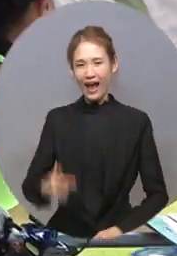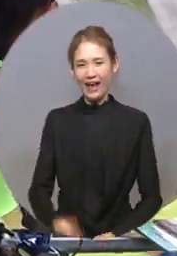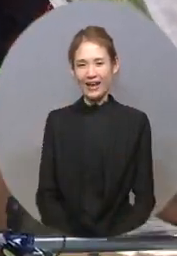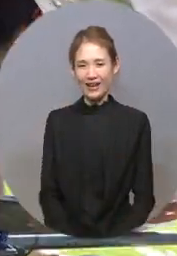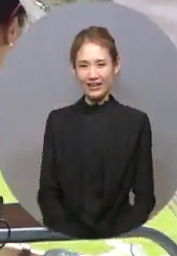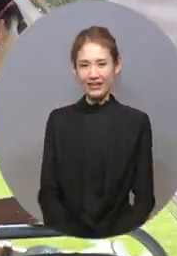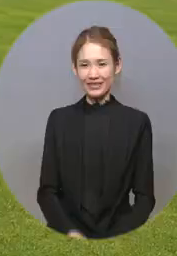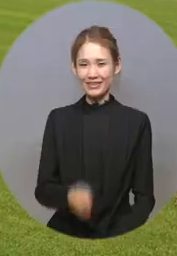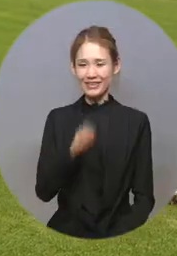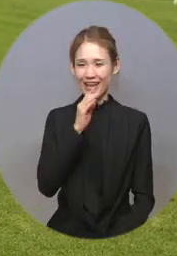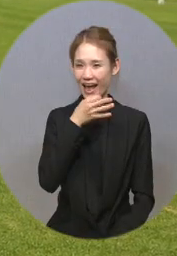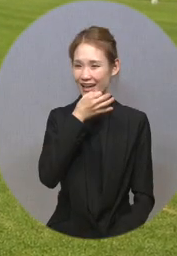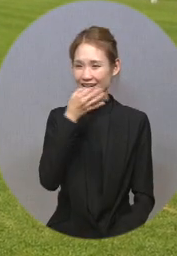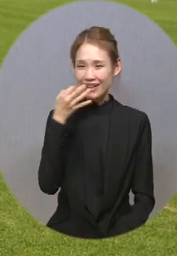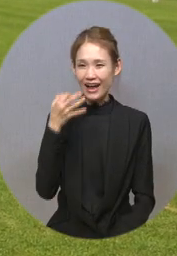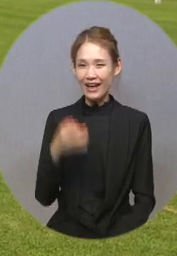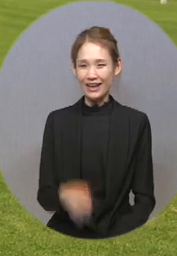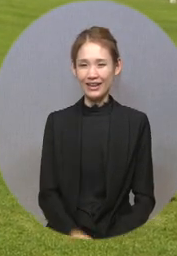지금 제일 신난 거.